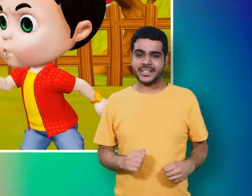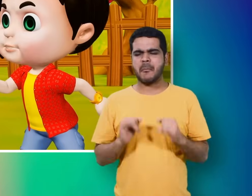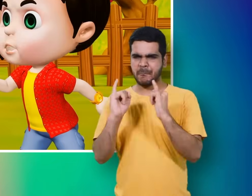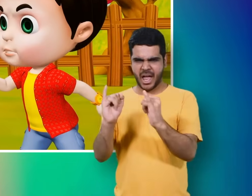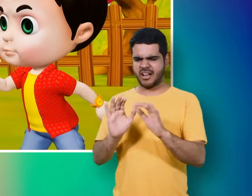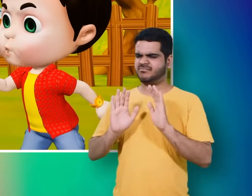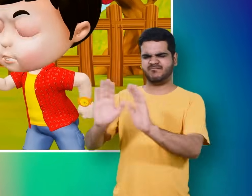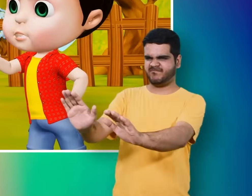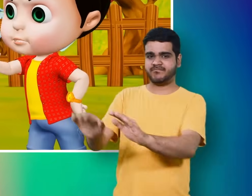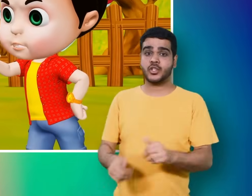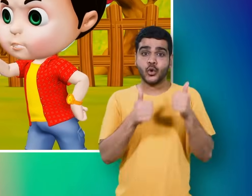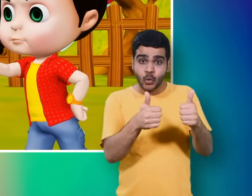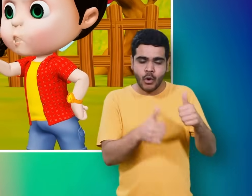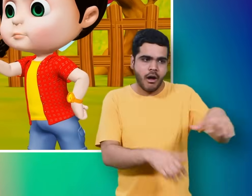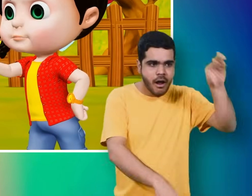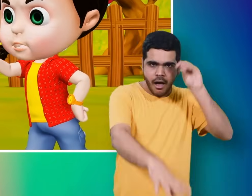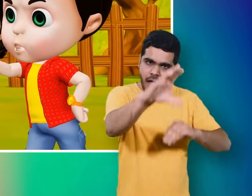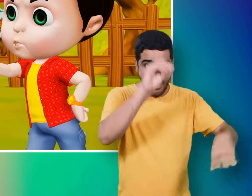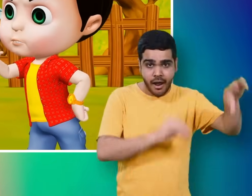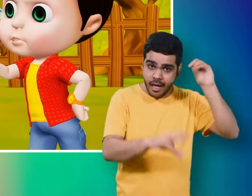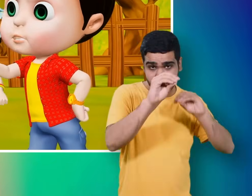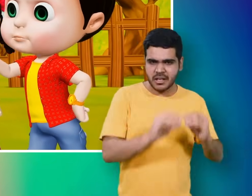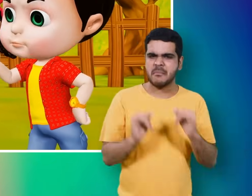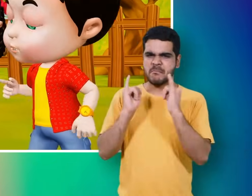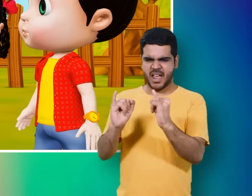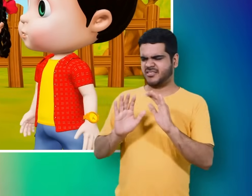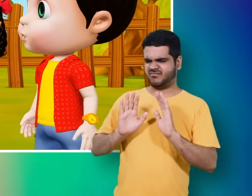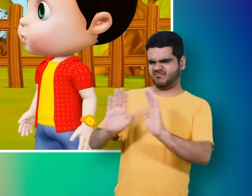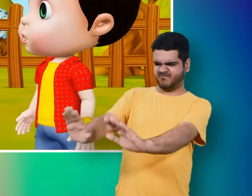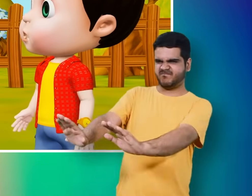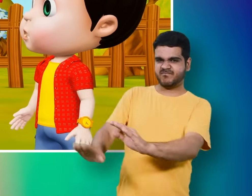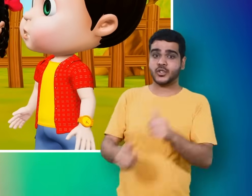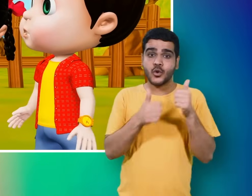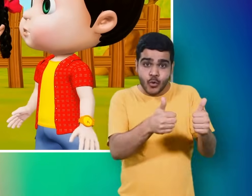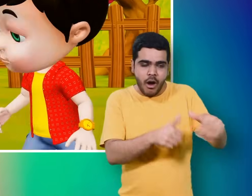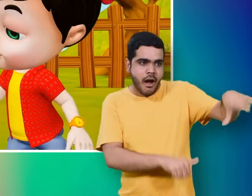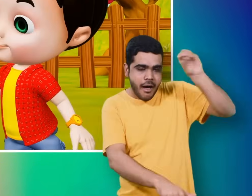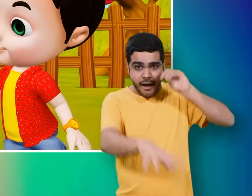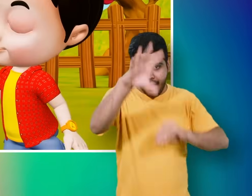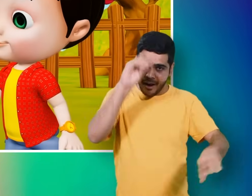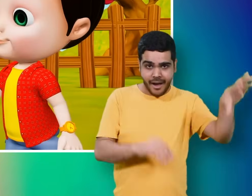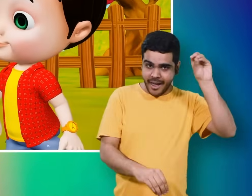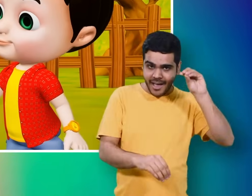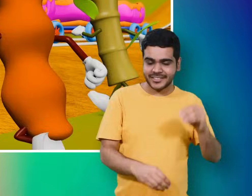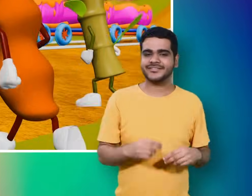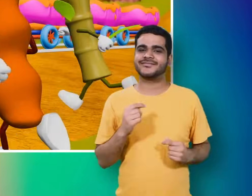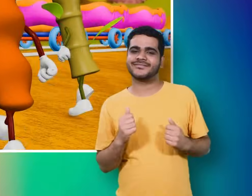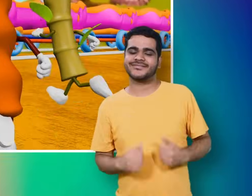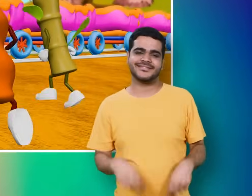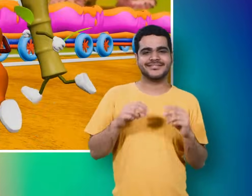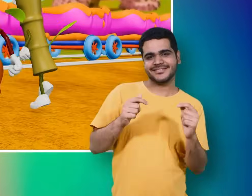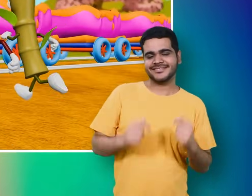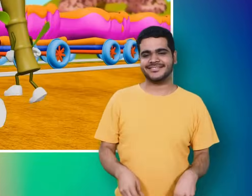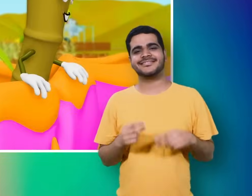ई। बुरी बातें छोड़ो, अच्छी बातें सीख। बुरी बातें छोड़ो, अच्छी बातें सीख।